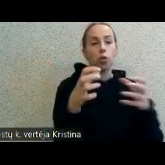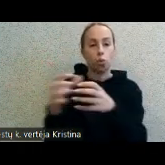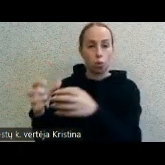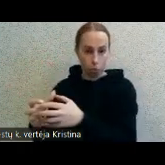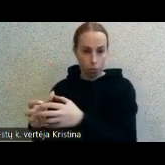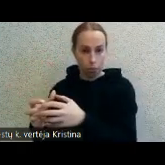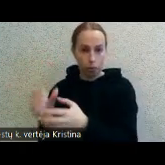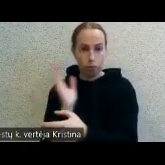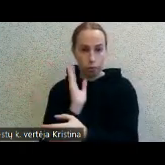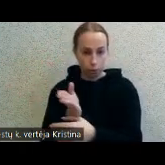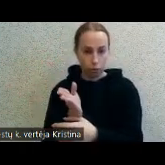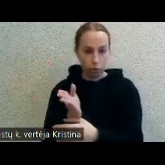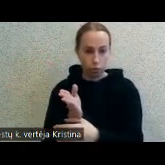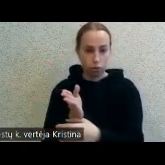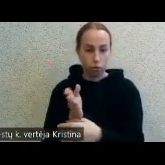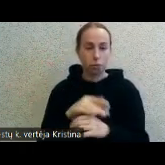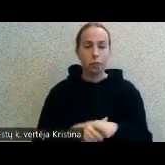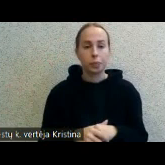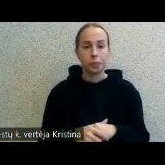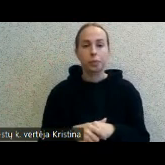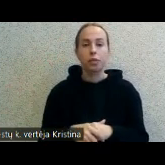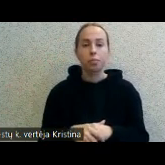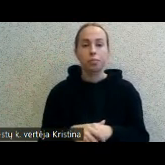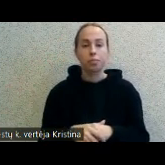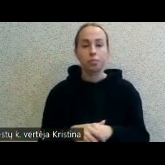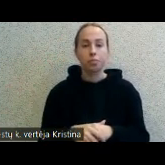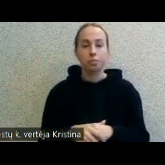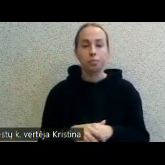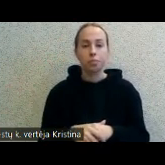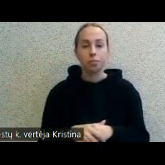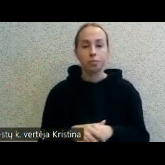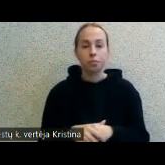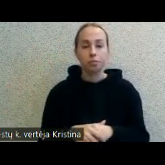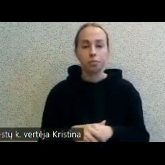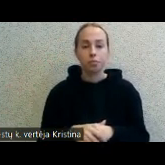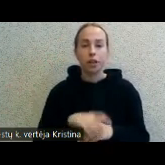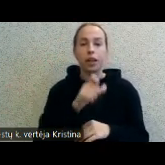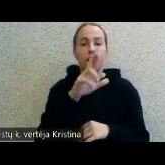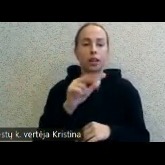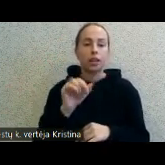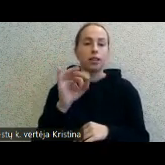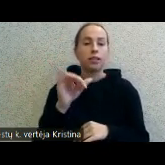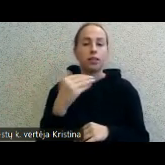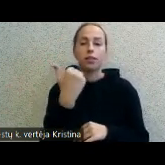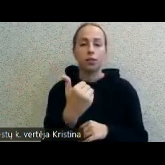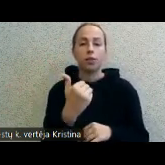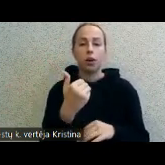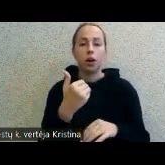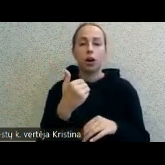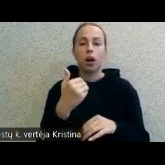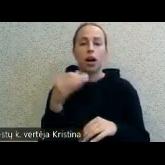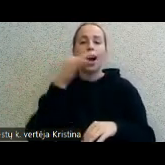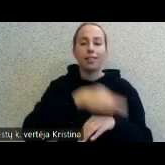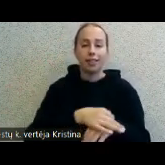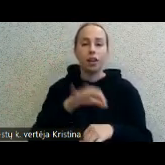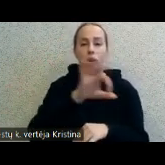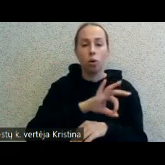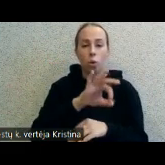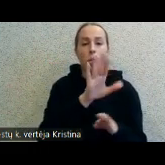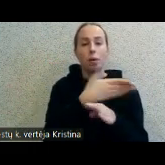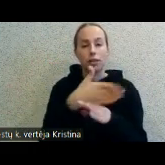dvi grupės. Ir Krisas visada yra atsakingas už suskirstimą, aš tikiuosi, mums šiandien pavyks